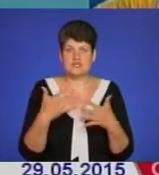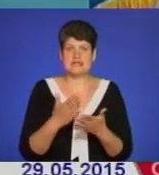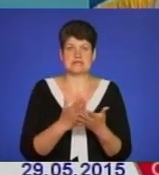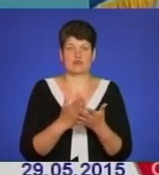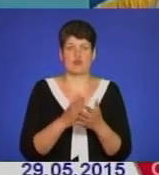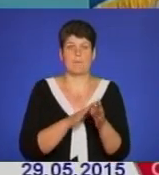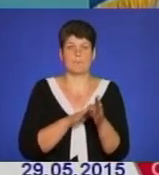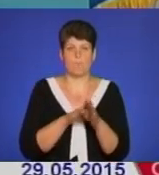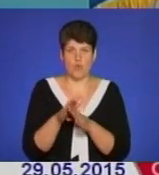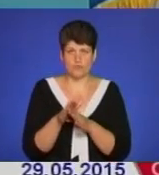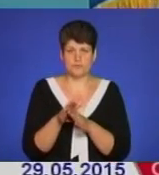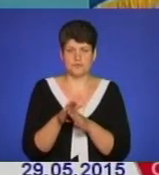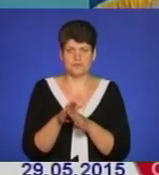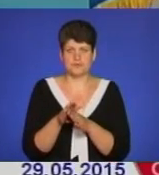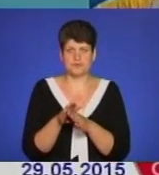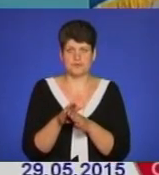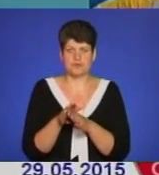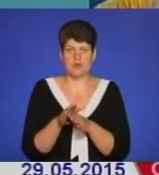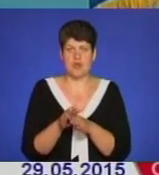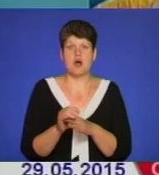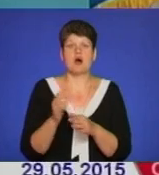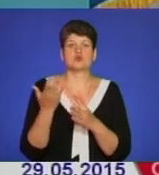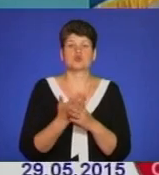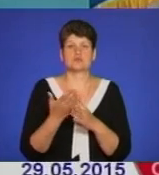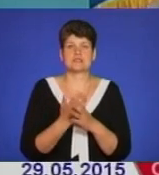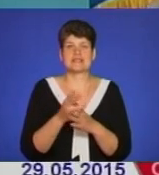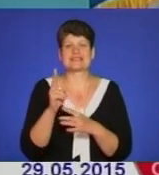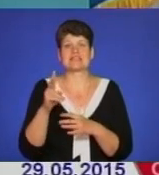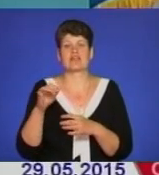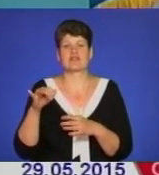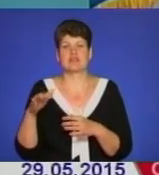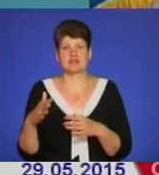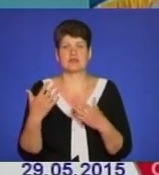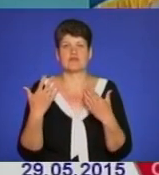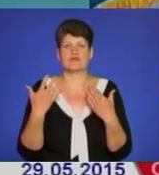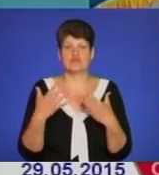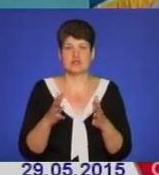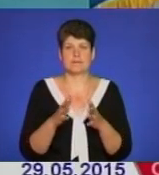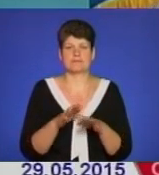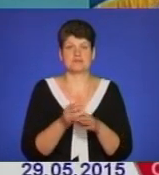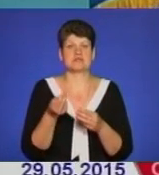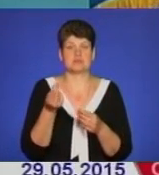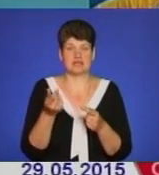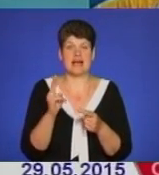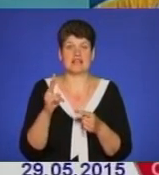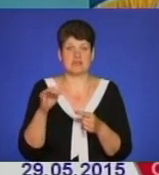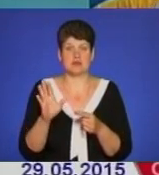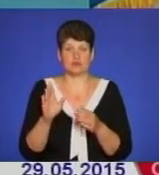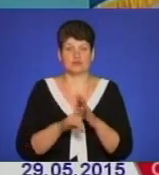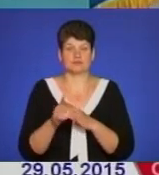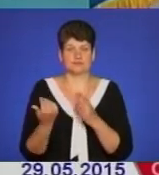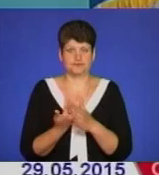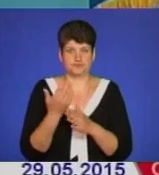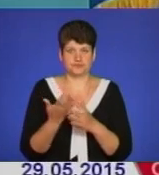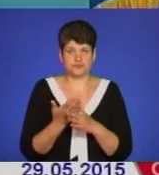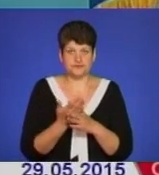повному обсязі, а призначена субсидія відповідно з квітня, та вже за квітня фактично всі розрахувалися, і буде призначення з квітня, ці